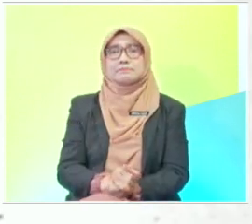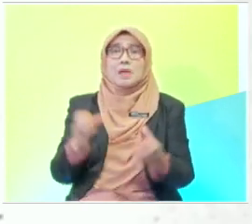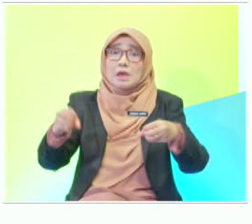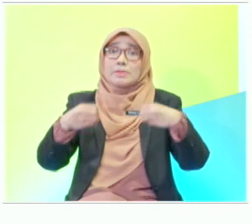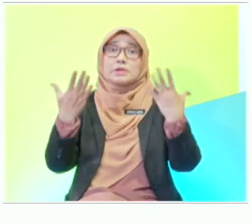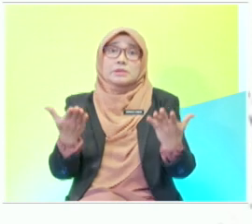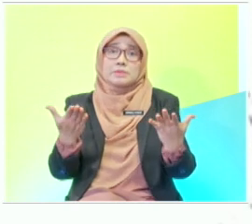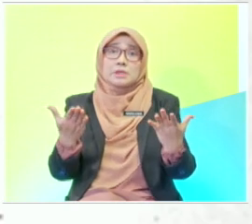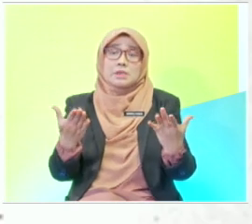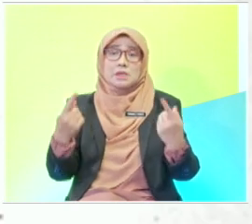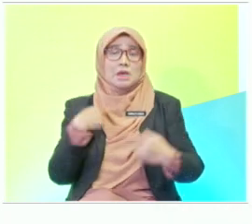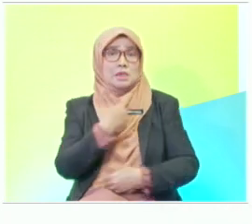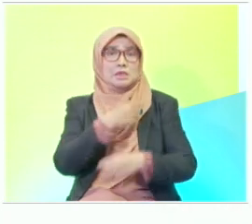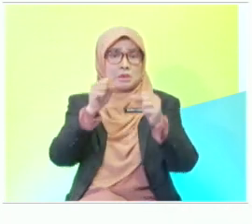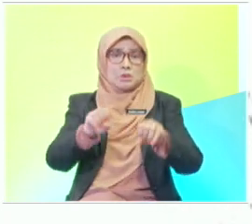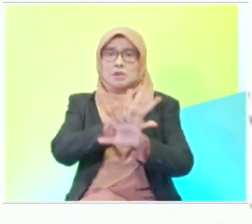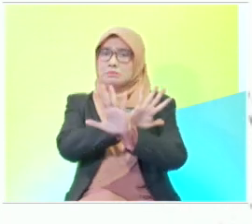Bagaimanakah kita dapat mencegahnya?